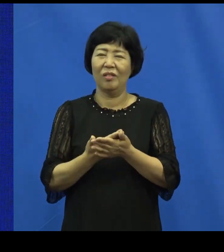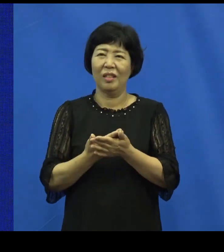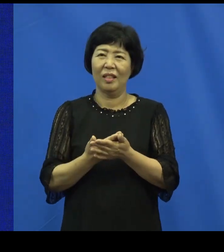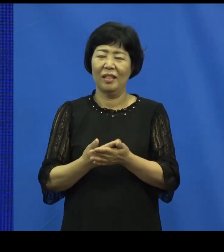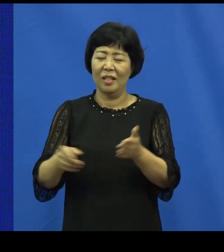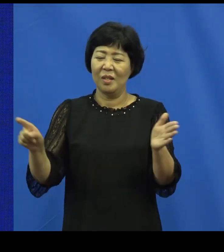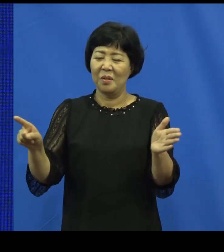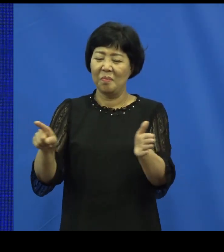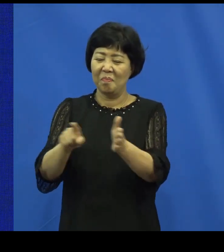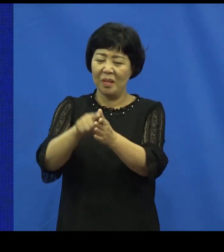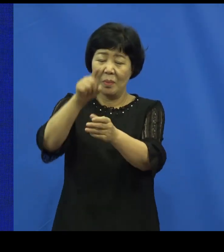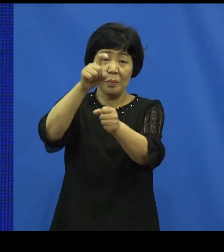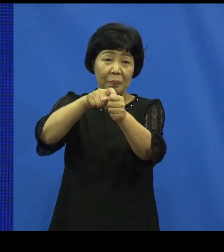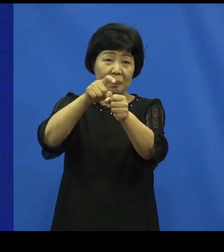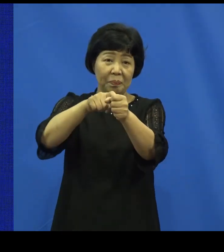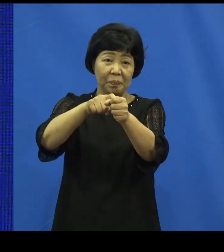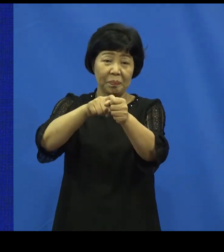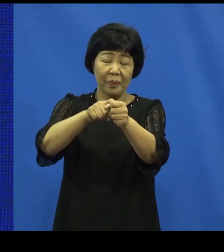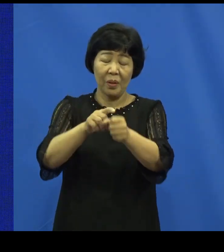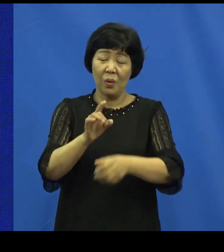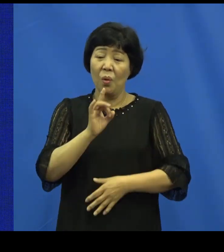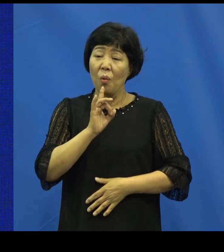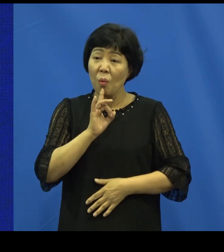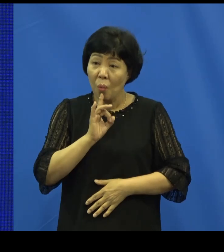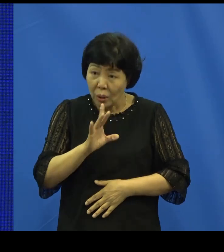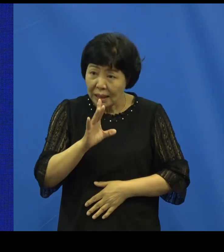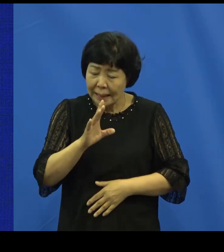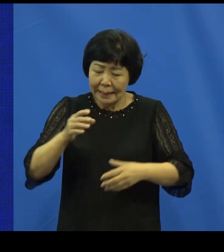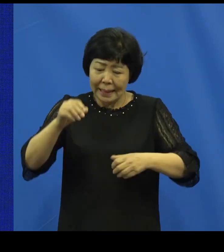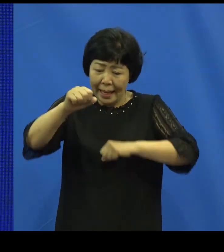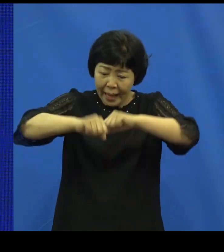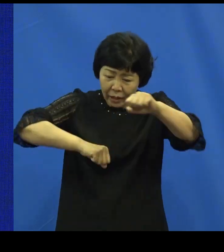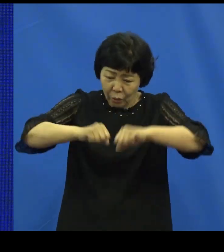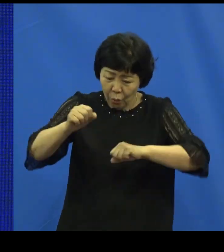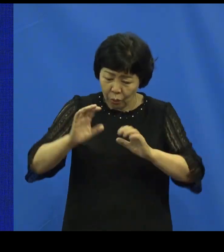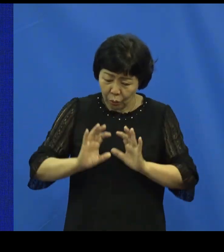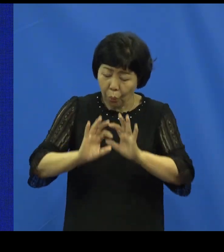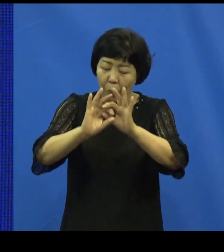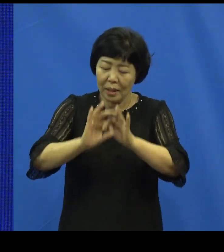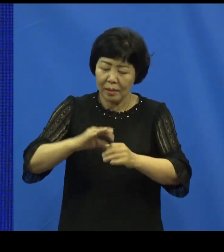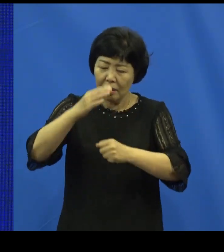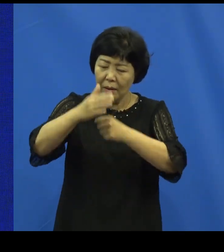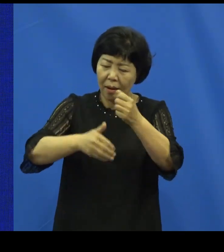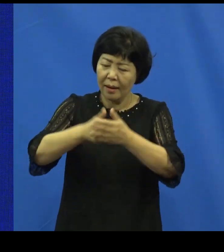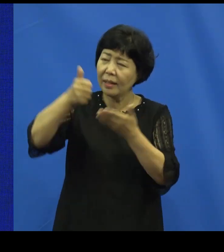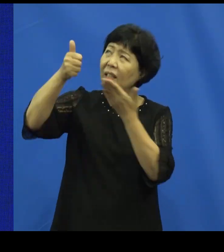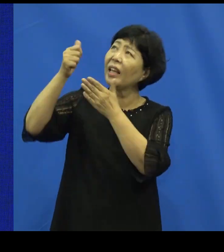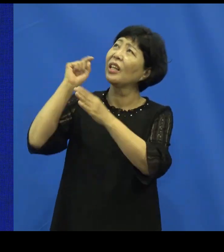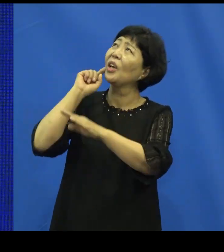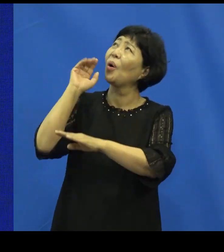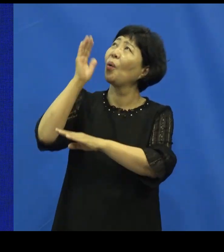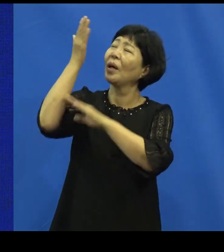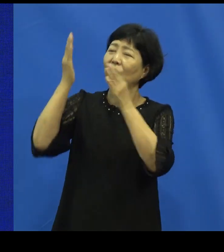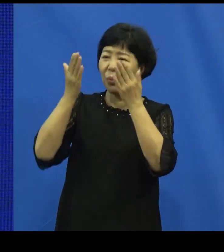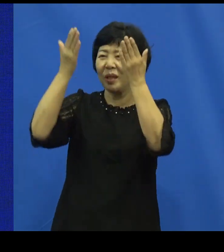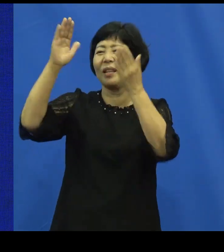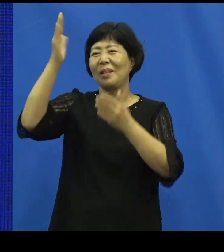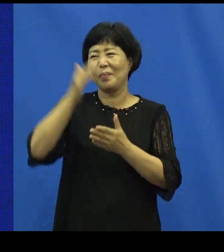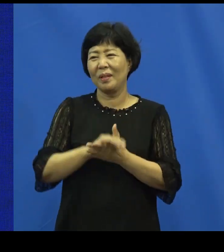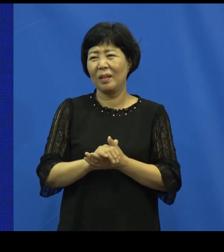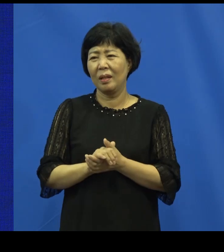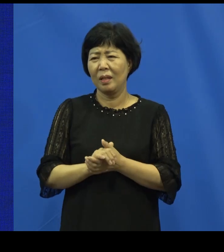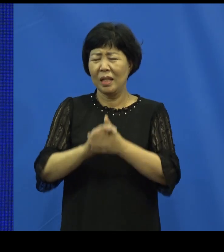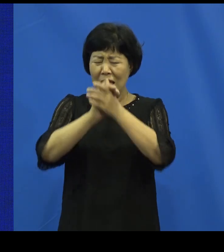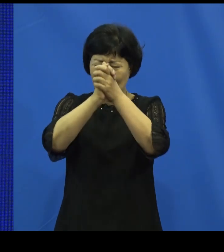목표예요. 다니엘은 오직 그의 행동을 통해서 하나님에게 영광이 돌려지기를 원했습니다. 기도를 포기할 수 없었던 이유도